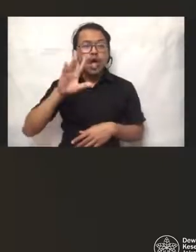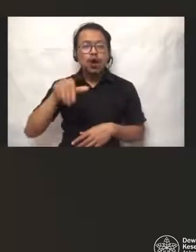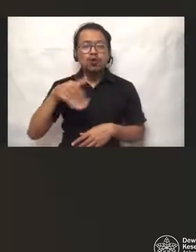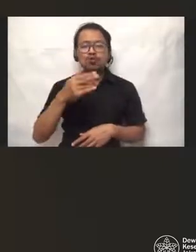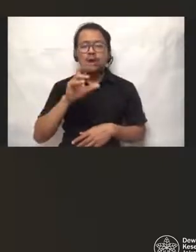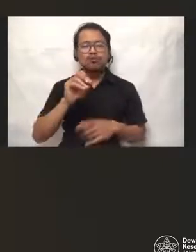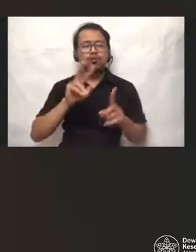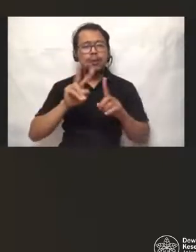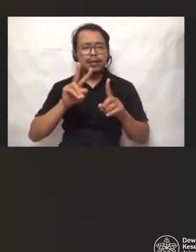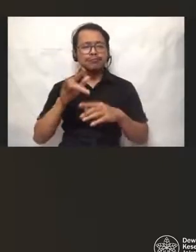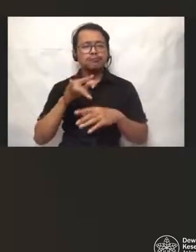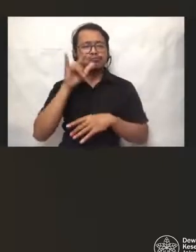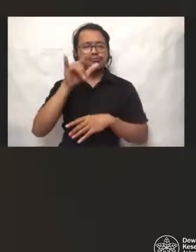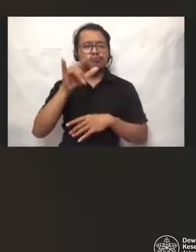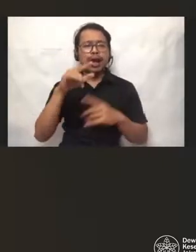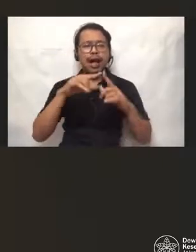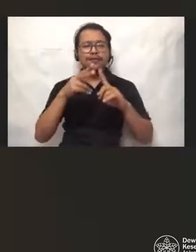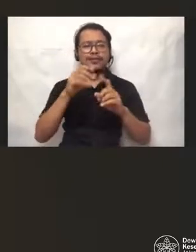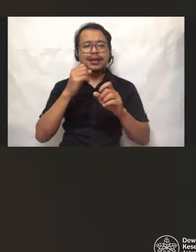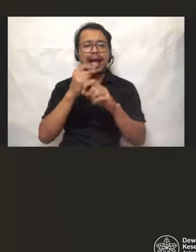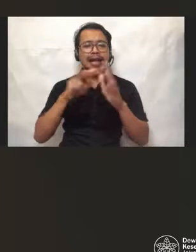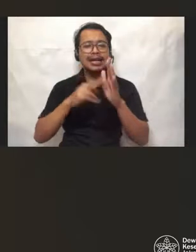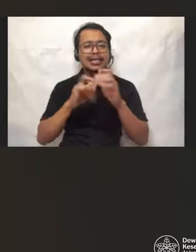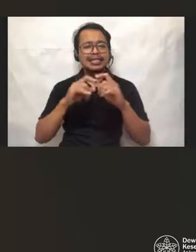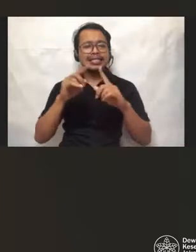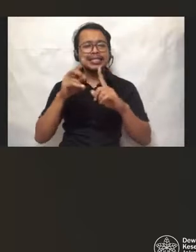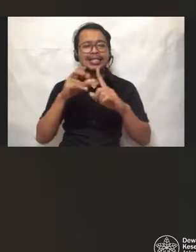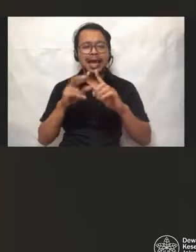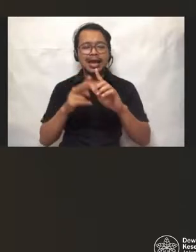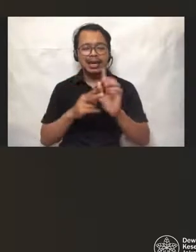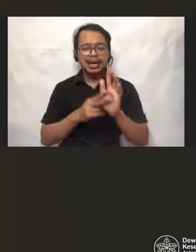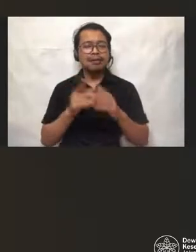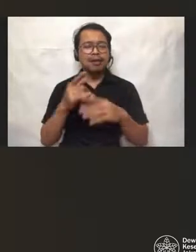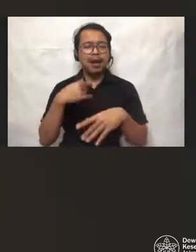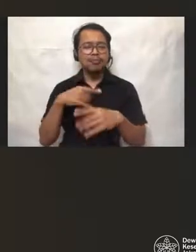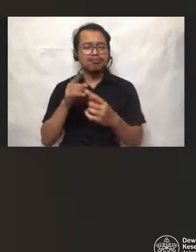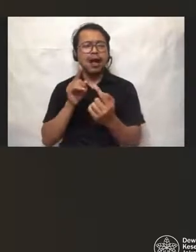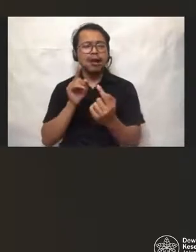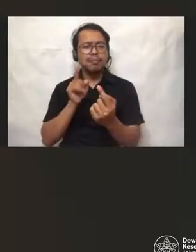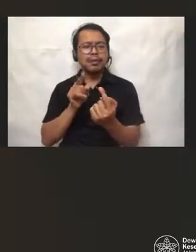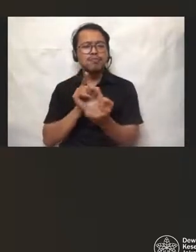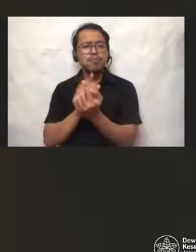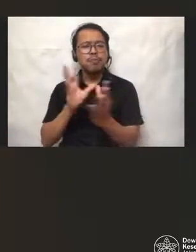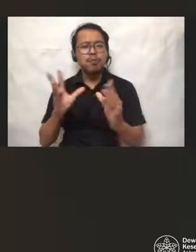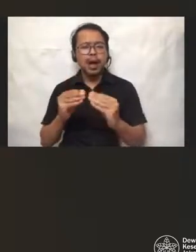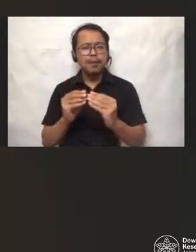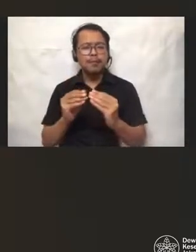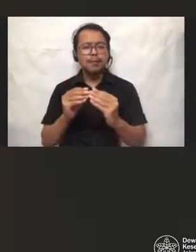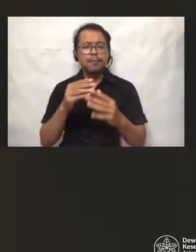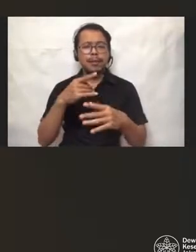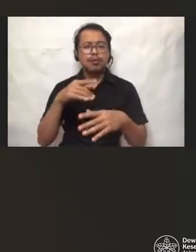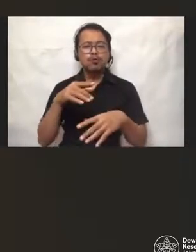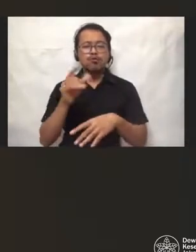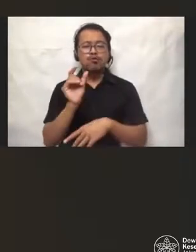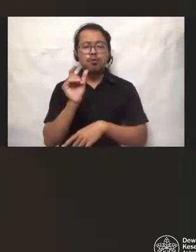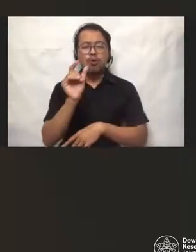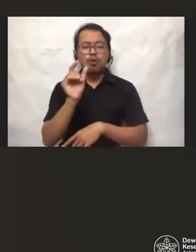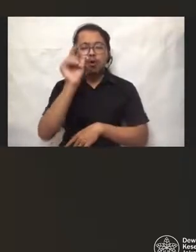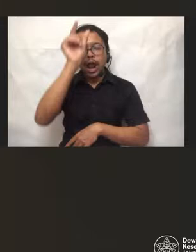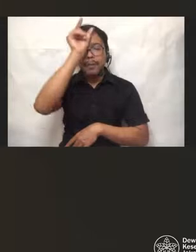untuk menghadiri pertemuan para ulama termasuk 3 ulama Taliban di negeri yang sedang porak-poranda oleh perang